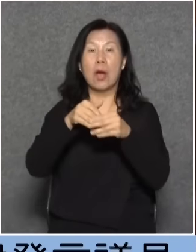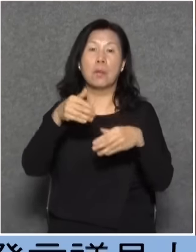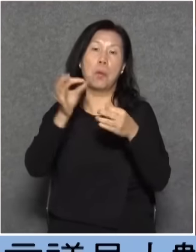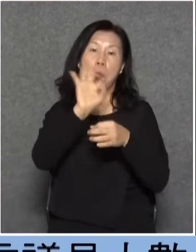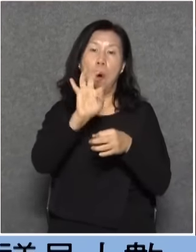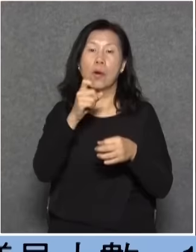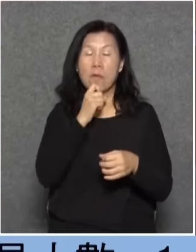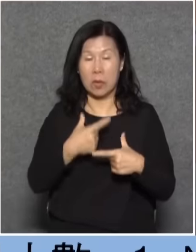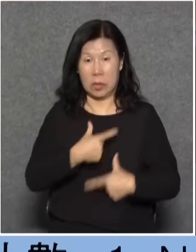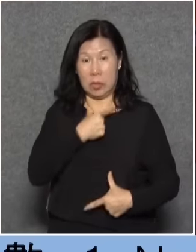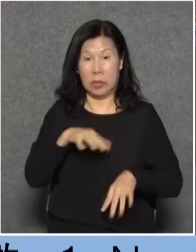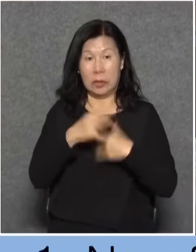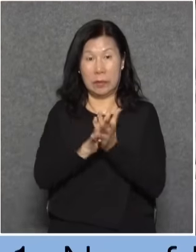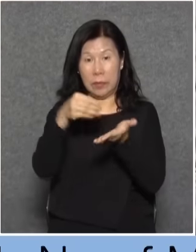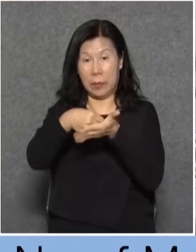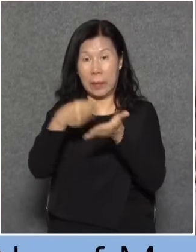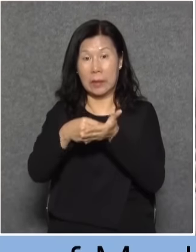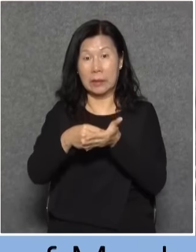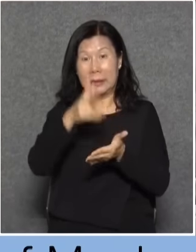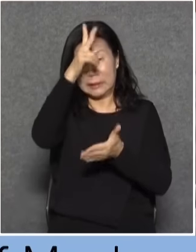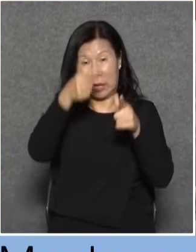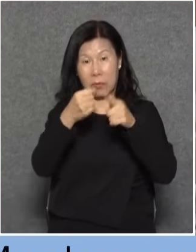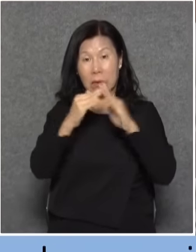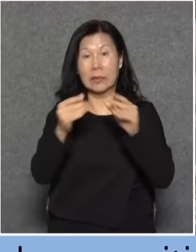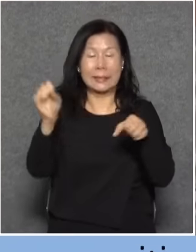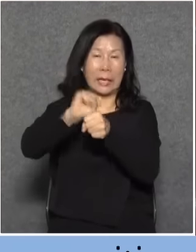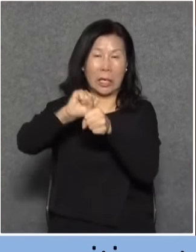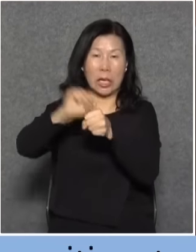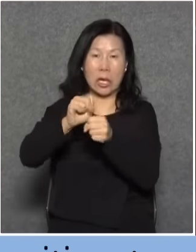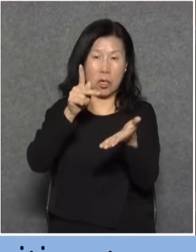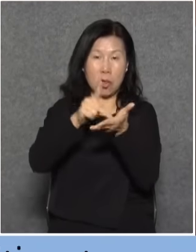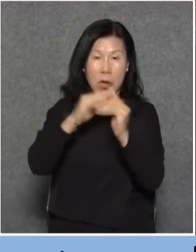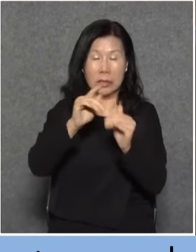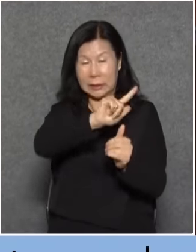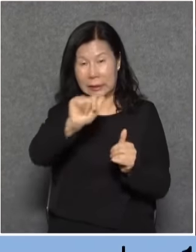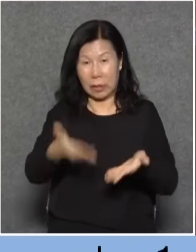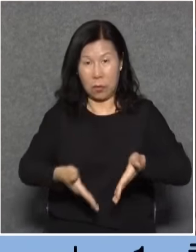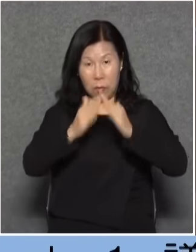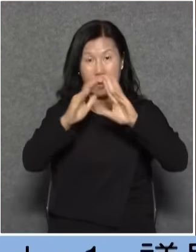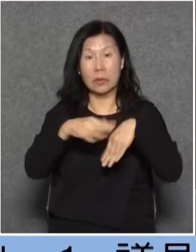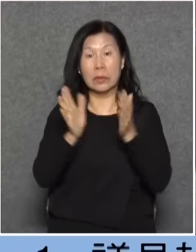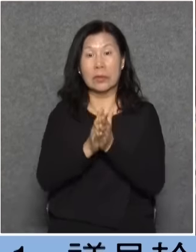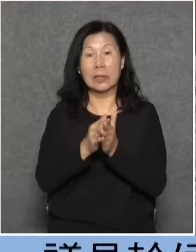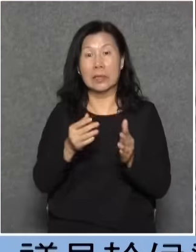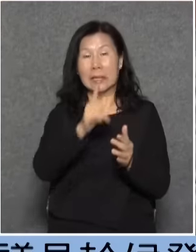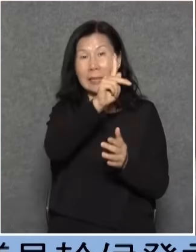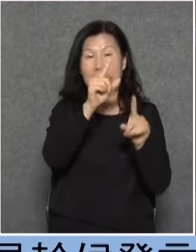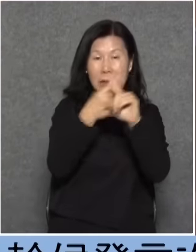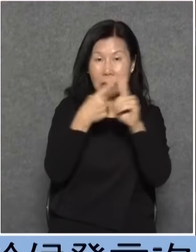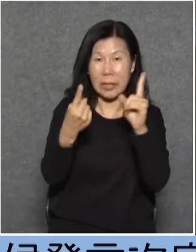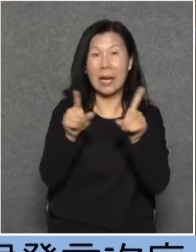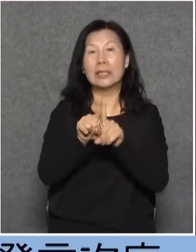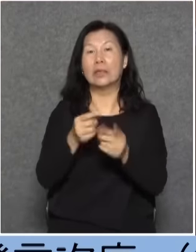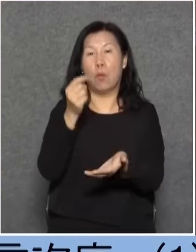领汇从政府买入公屋商场之后就疯狂加租，旧区重建就变成那些什么 K11 啊、朗豪坊